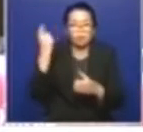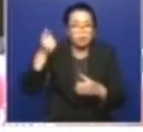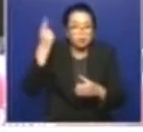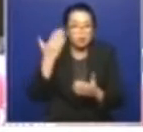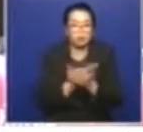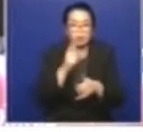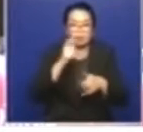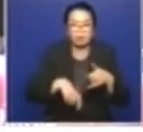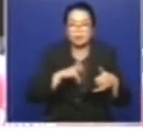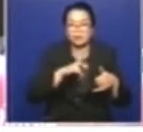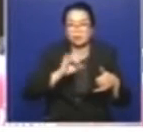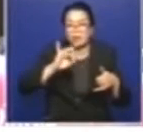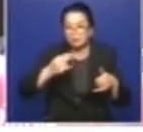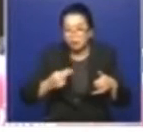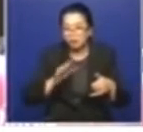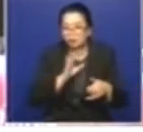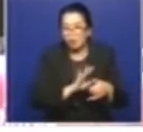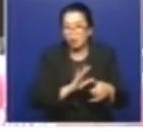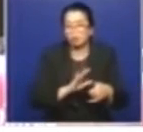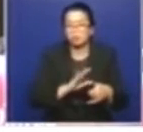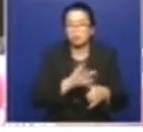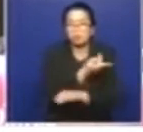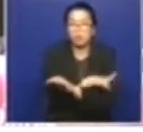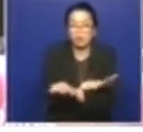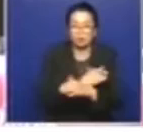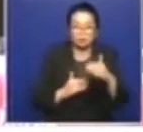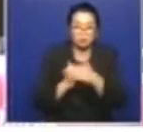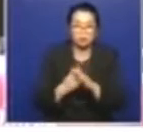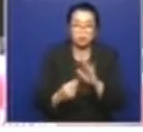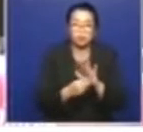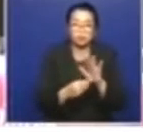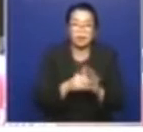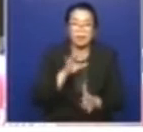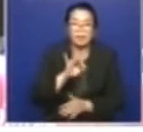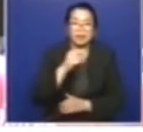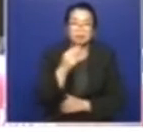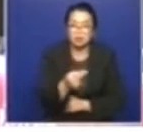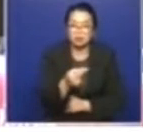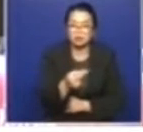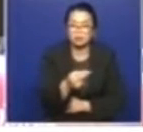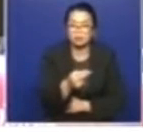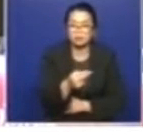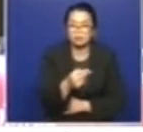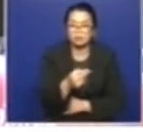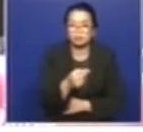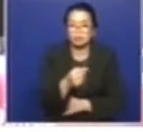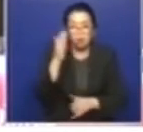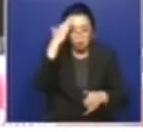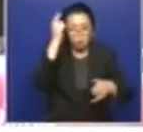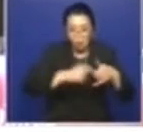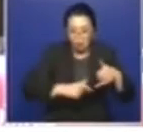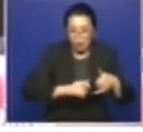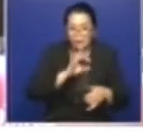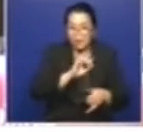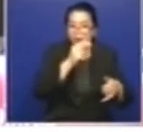บาทคนภูเก็ตได้สูงสุดคนกรุงเทพ 80,000 บาทต่อหัวนะส่วนแบ่งจากนักท่องเที่ย